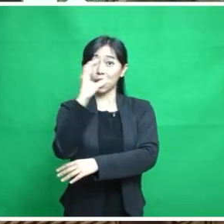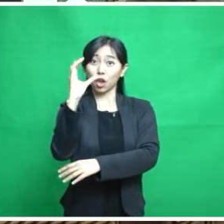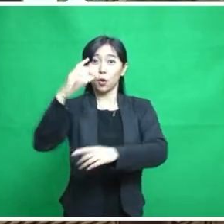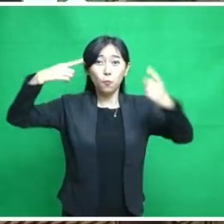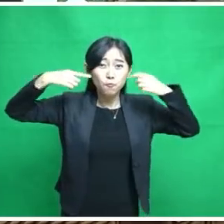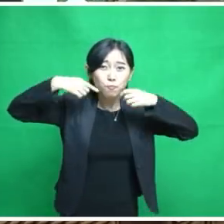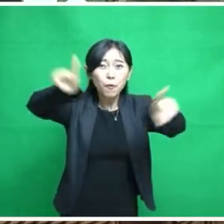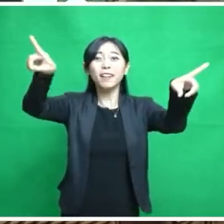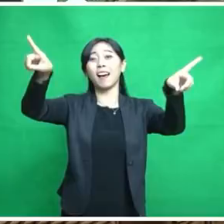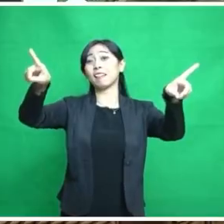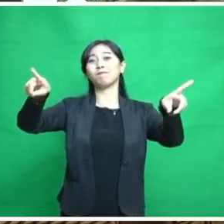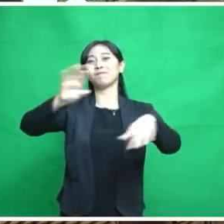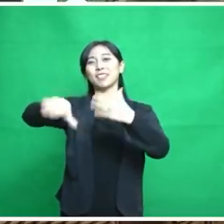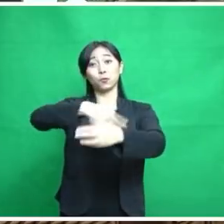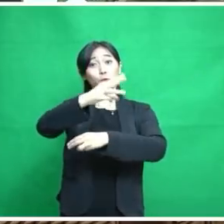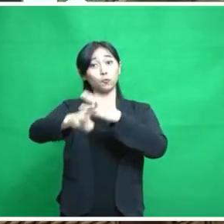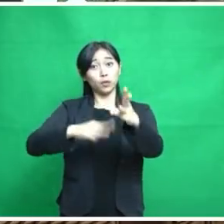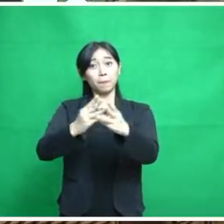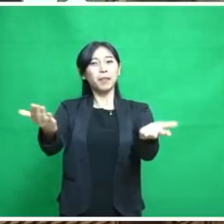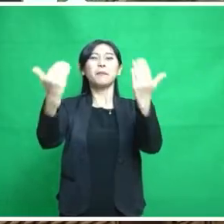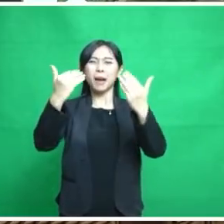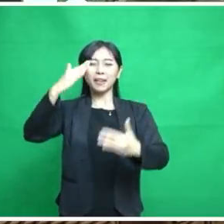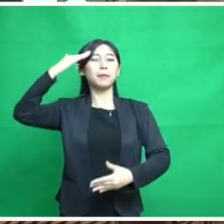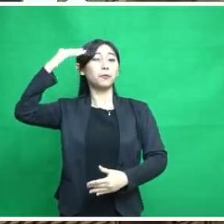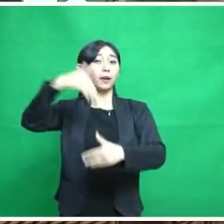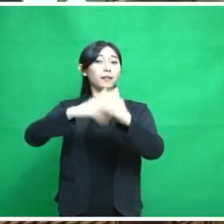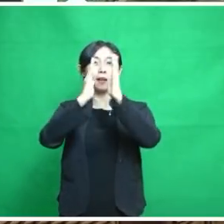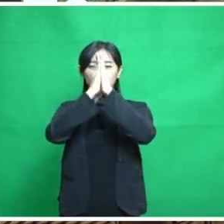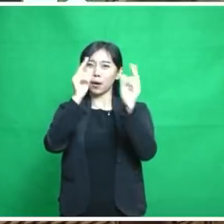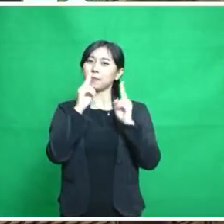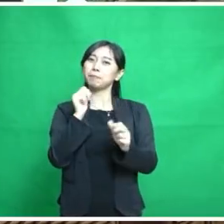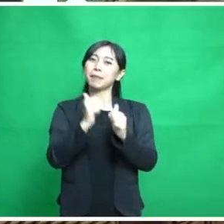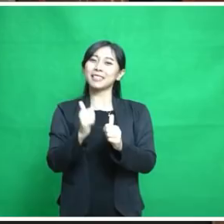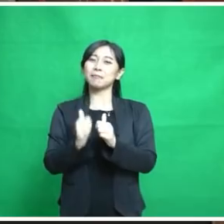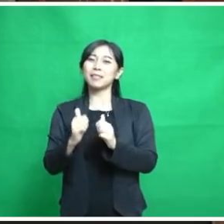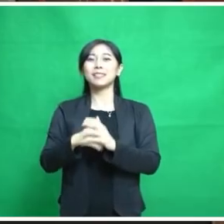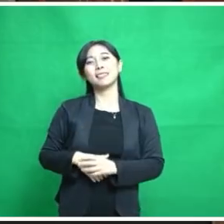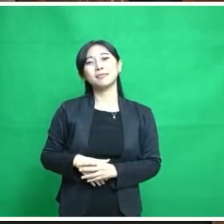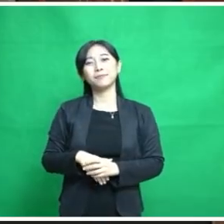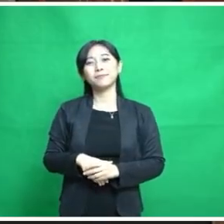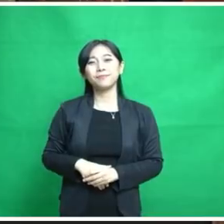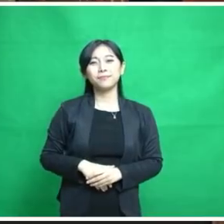ke seluruh dunia? Marilah kita merenungkannya di dalam doa secara pribadi.